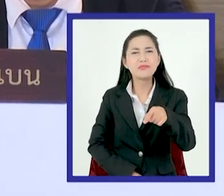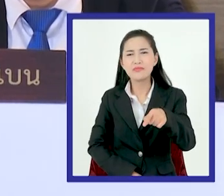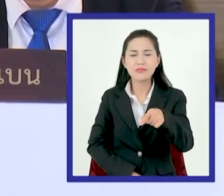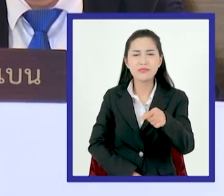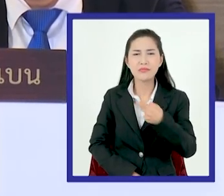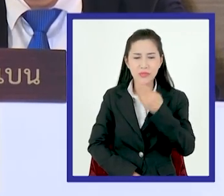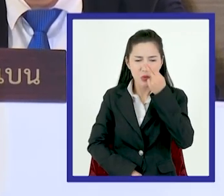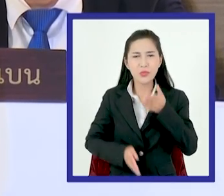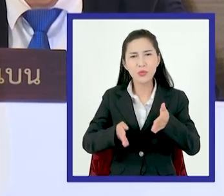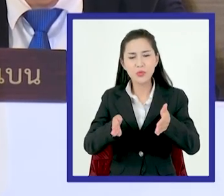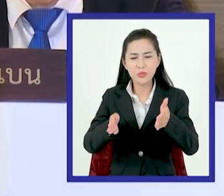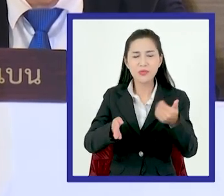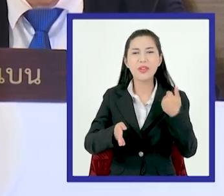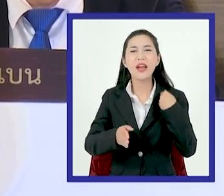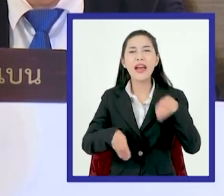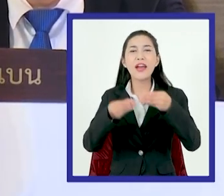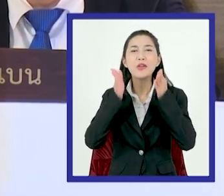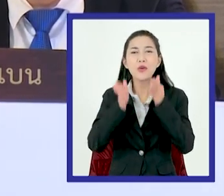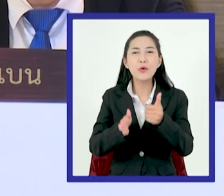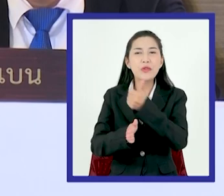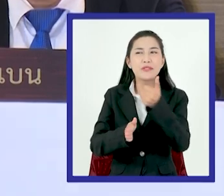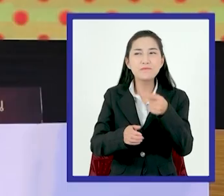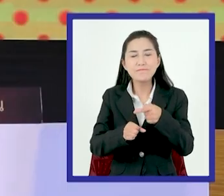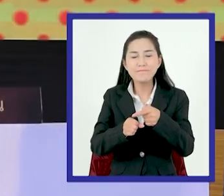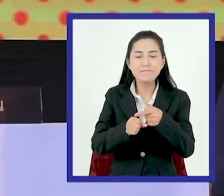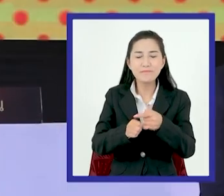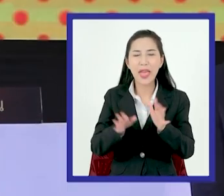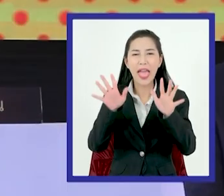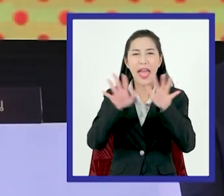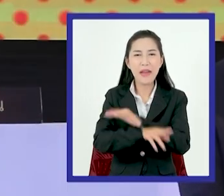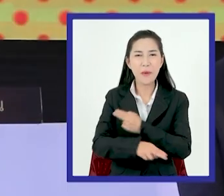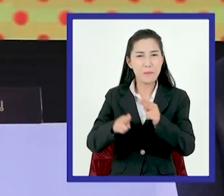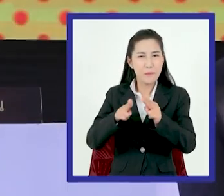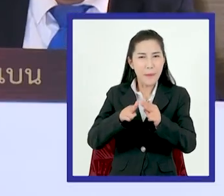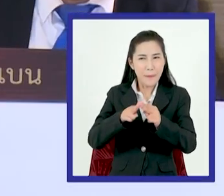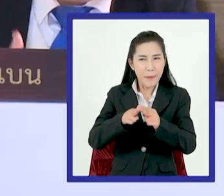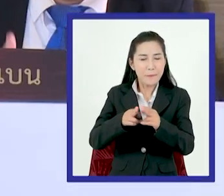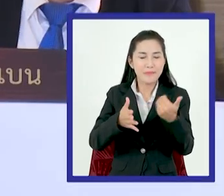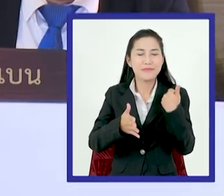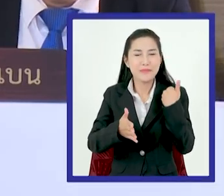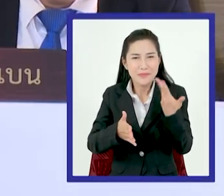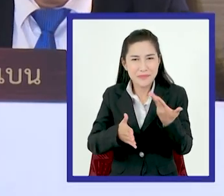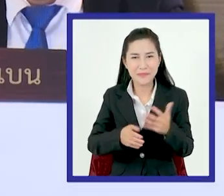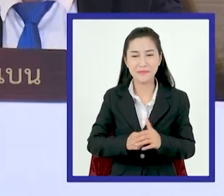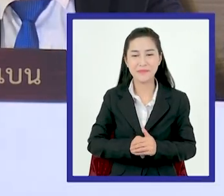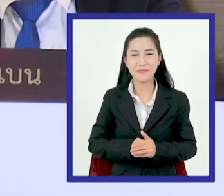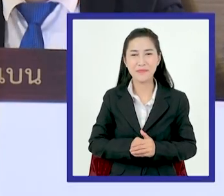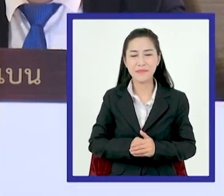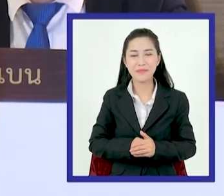อยหรอกครับบางทีค่อนก็ให้คนอื่นซอยให้นะครับก็ไม่ได้คุมซอยอย่างเดียวนะครับ